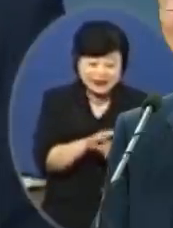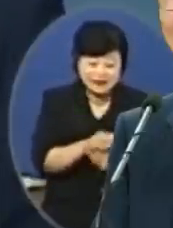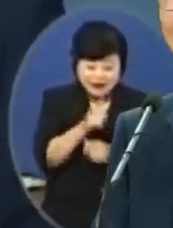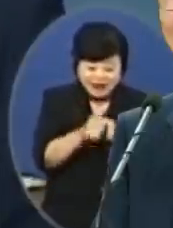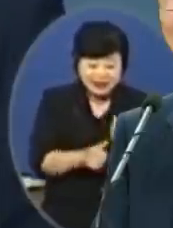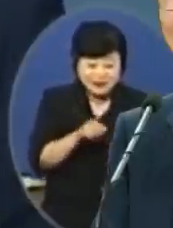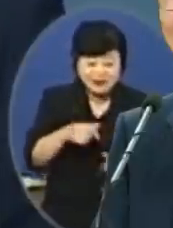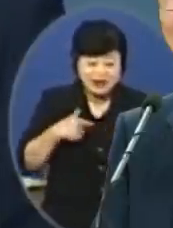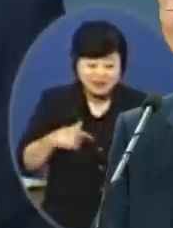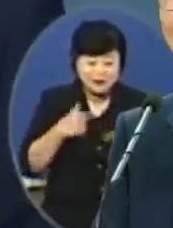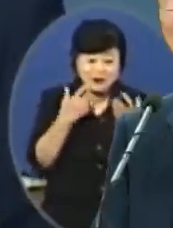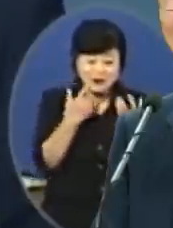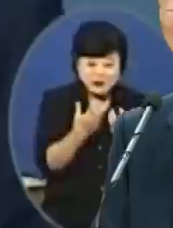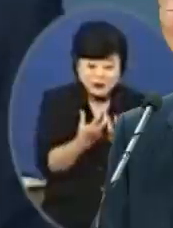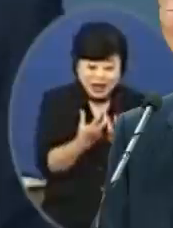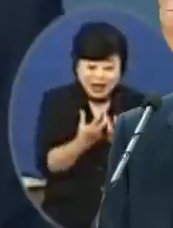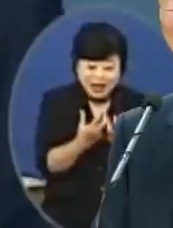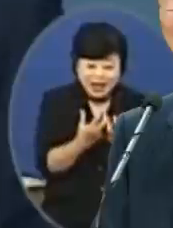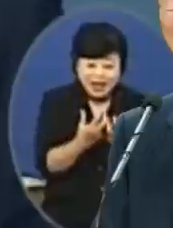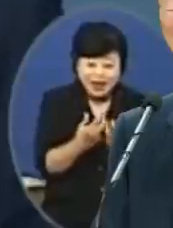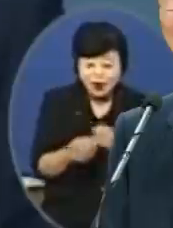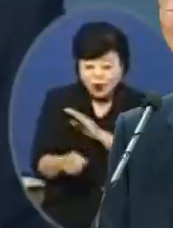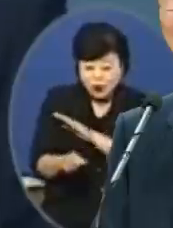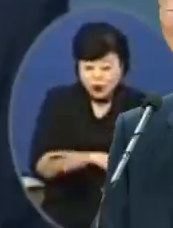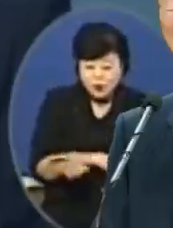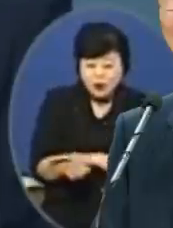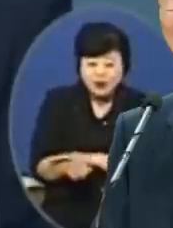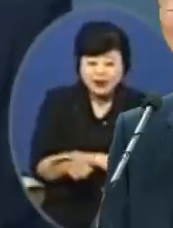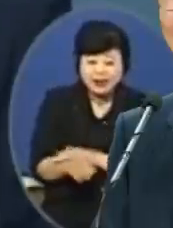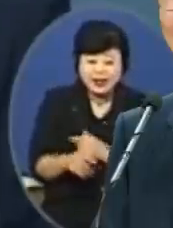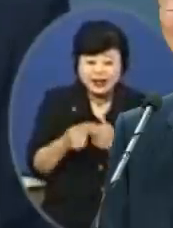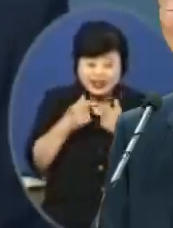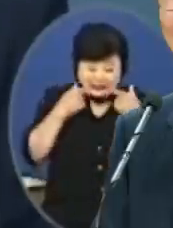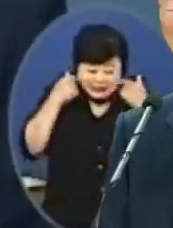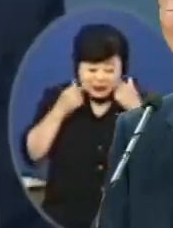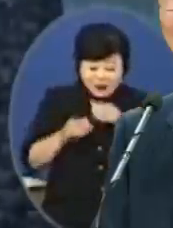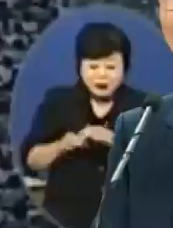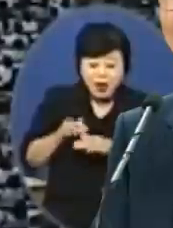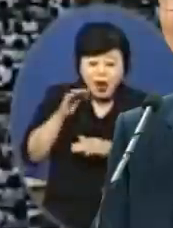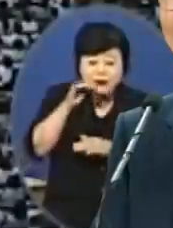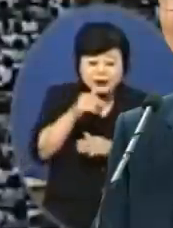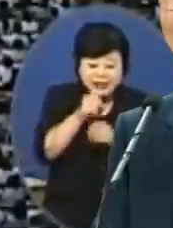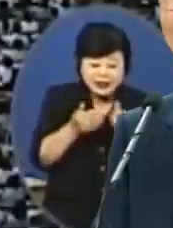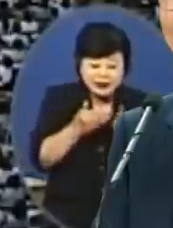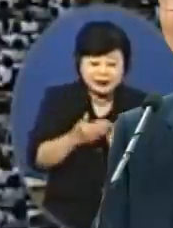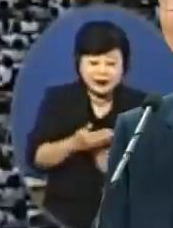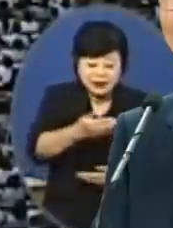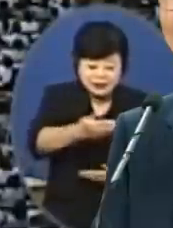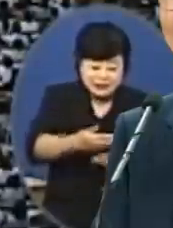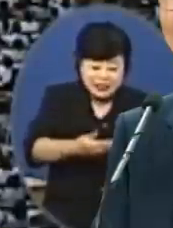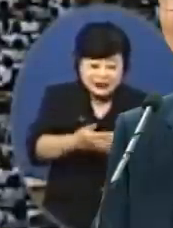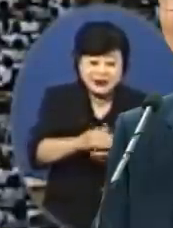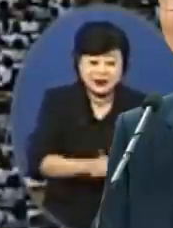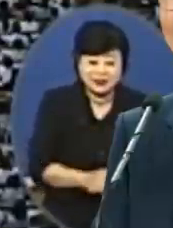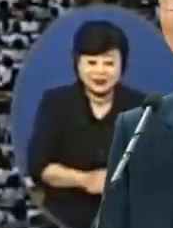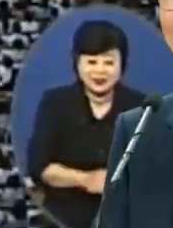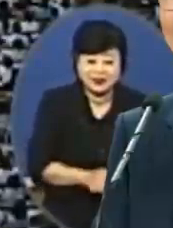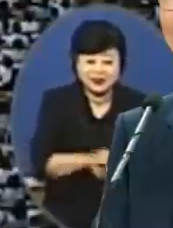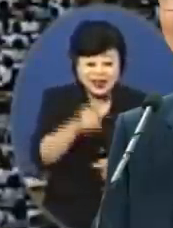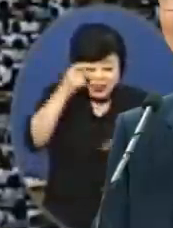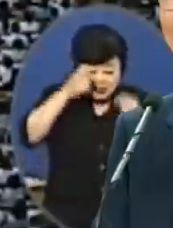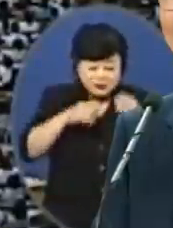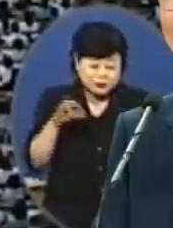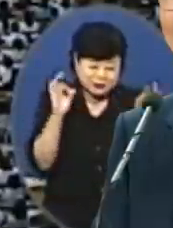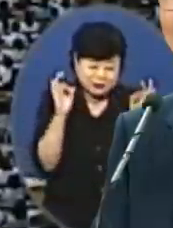하나님 앞에는 기쁨이 충만하고 그 우편에는 즐거움이 넘친다고 있는 것입니다. 이런 하나님과 사귀고 산다면 우리에게